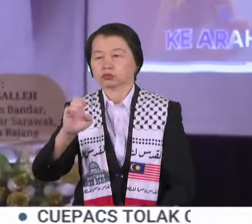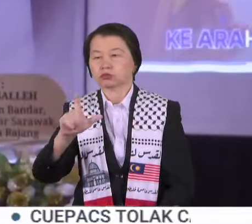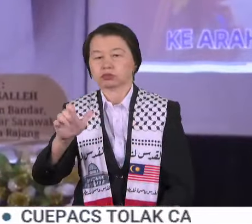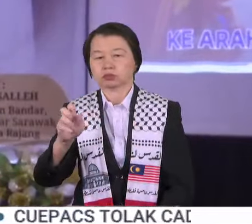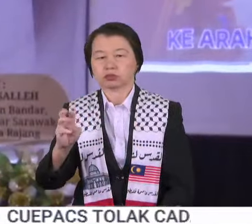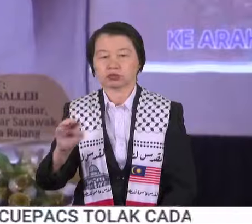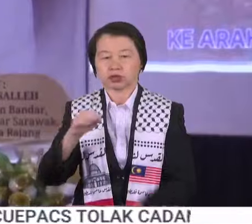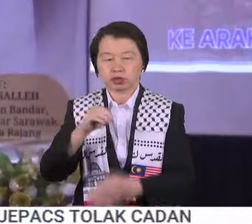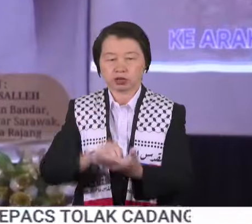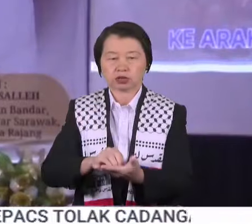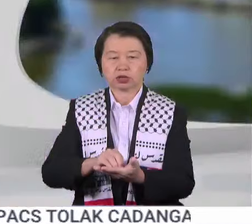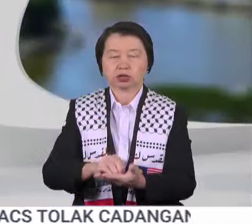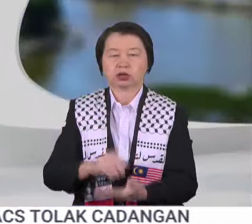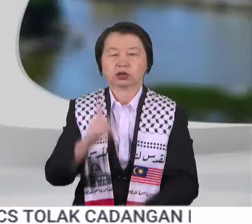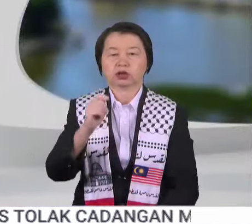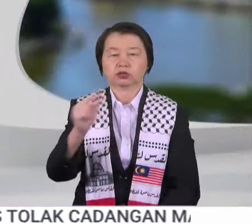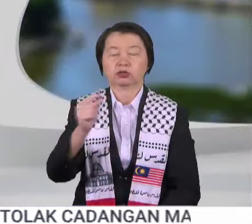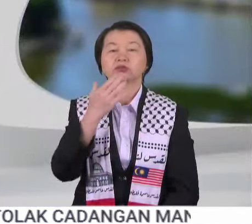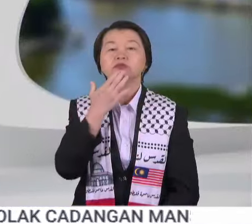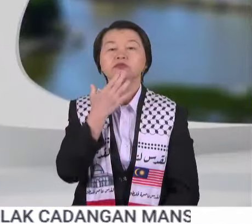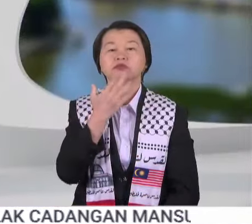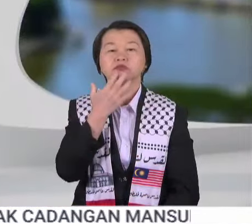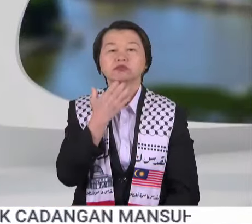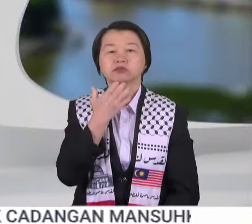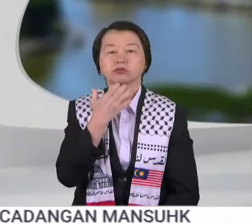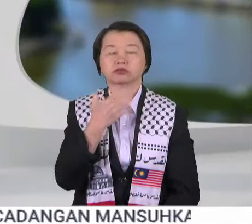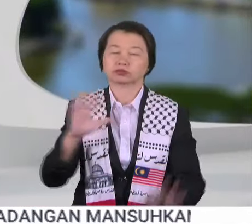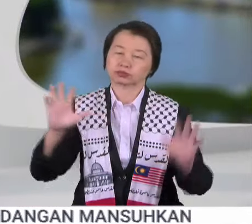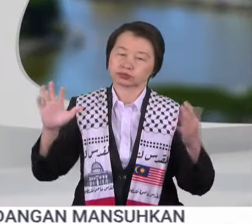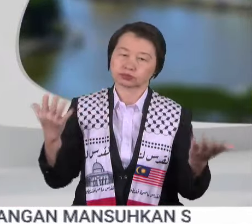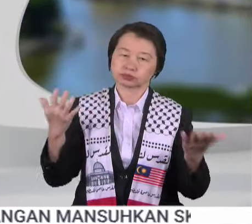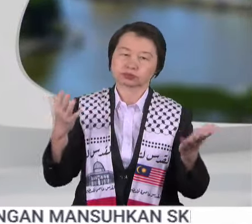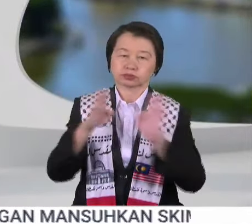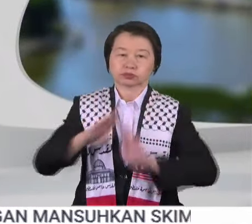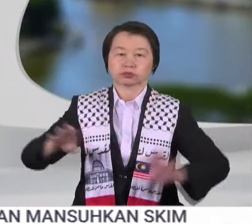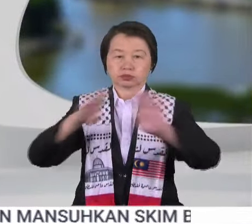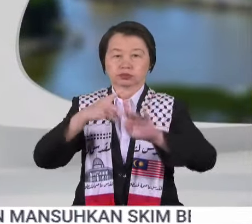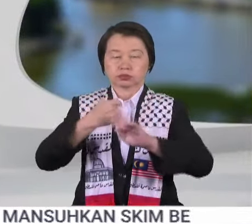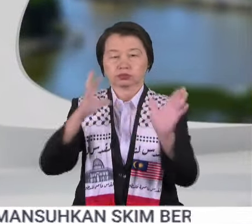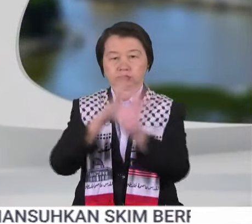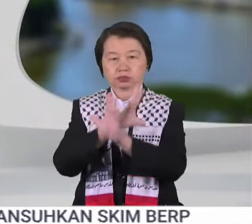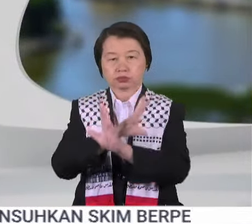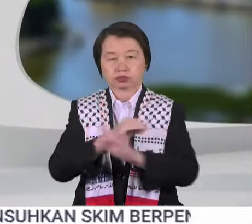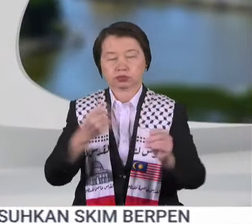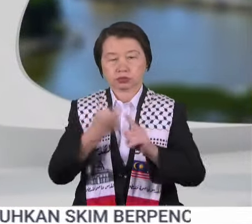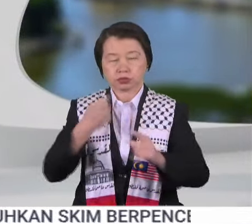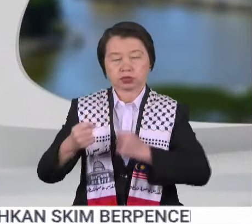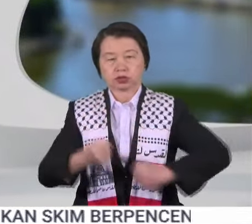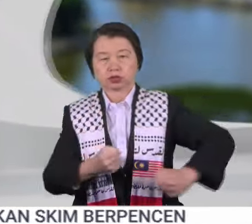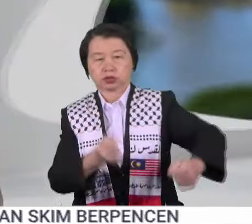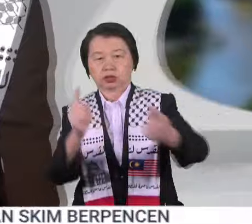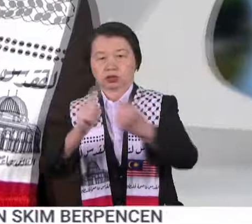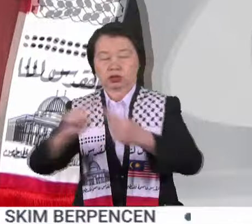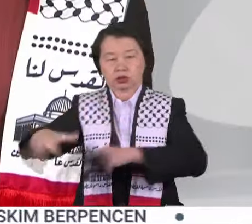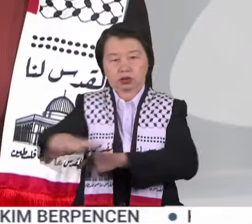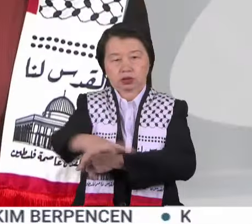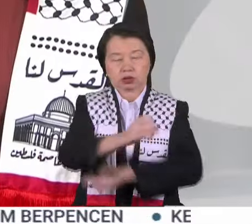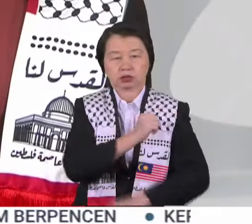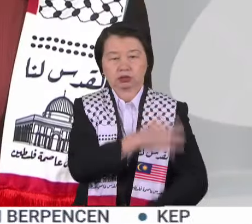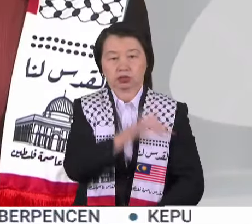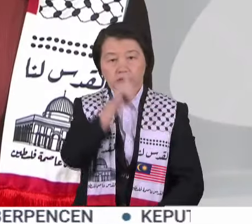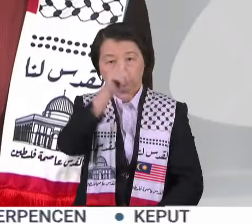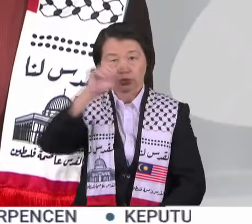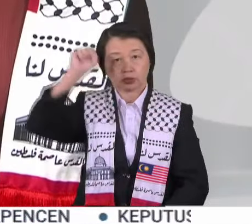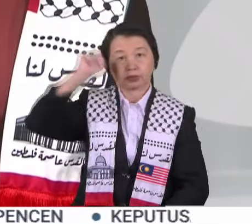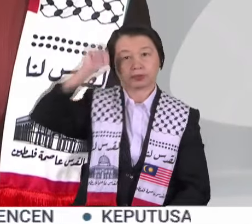Tanjung Manis perkongsian itu tadi mengakhiri berita dari Sarawak dari sungai hingga segagara Palestin